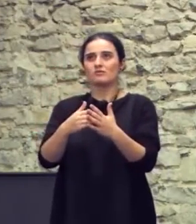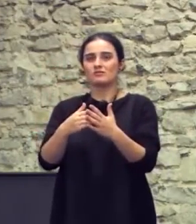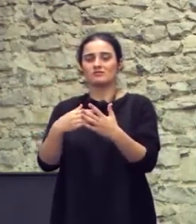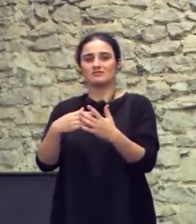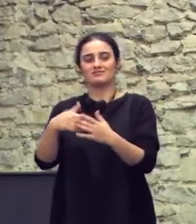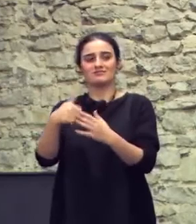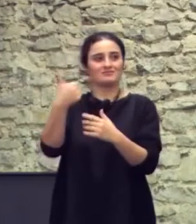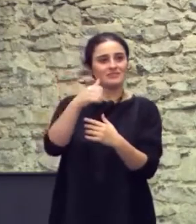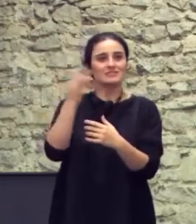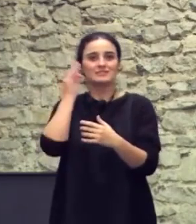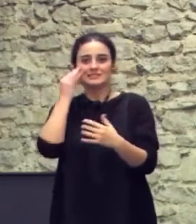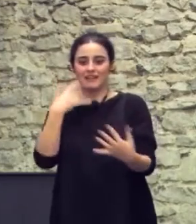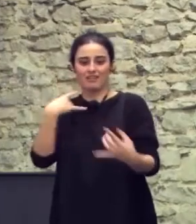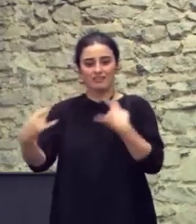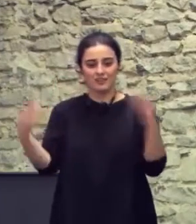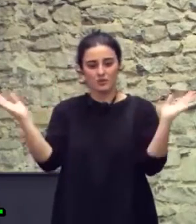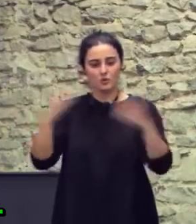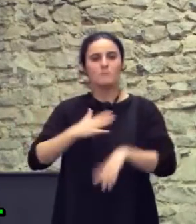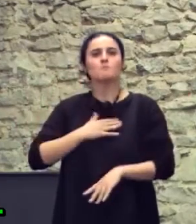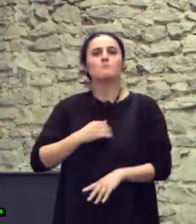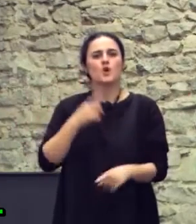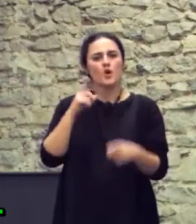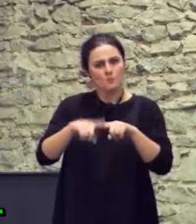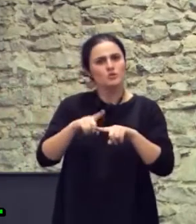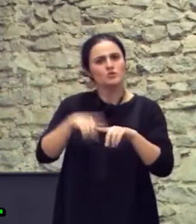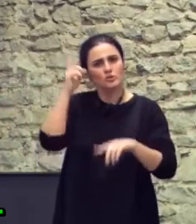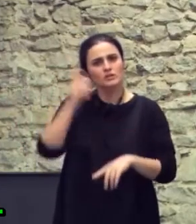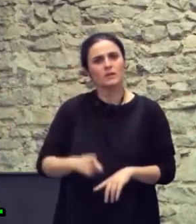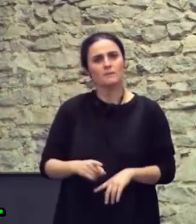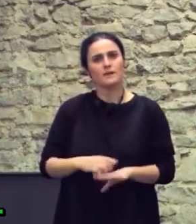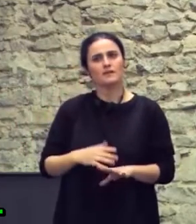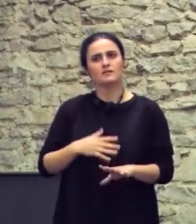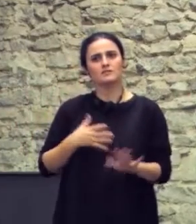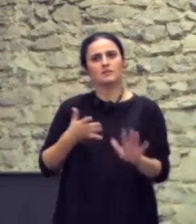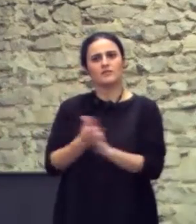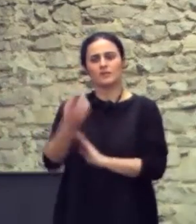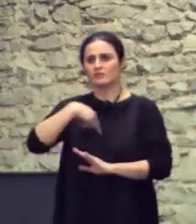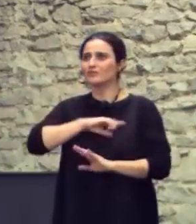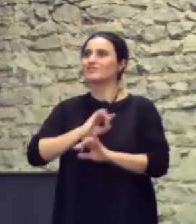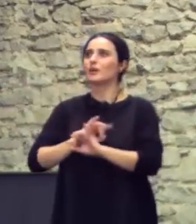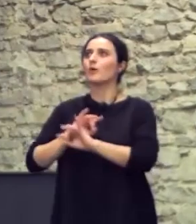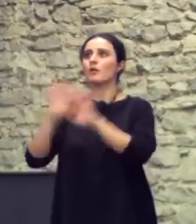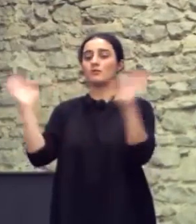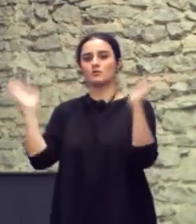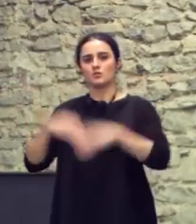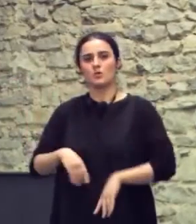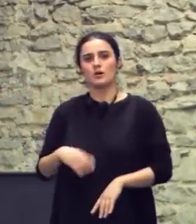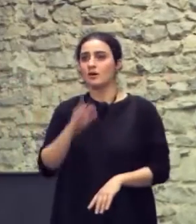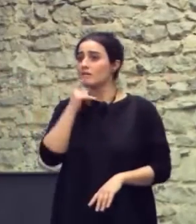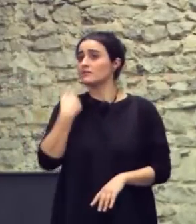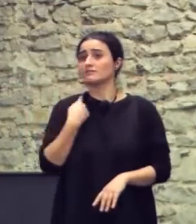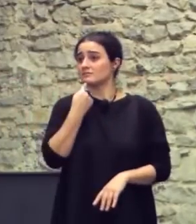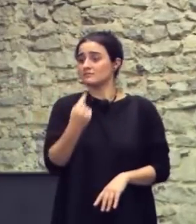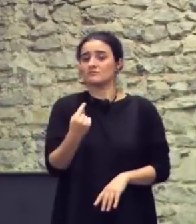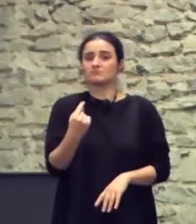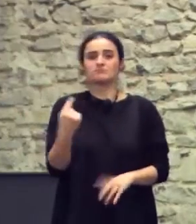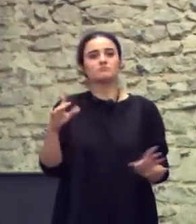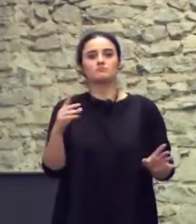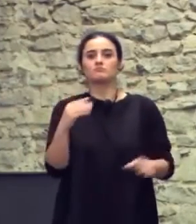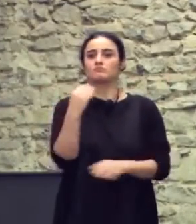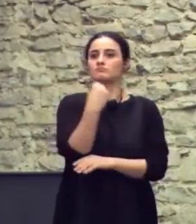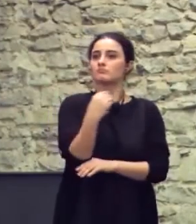izan daitekela ere homosexuala, ez gara helduko askatasun esparru batera. Eta gaur egunean konformatzen gara esatearekin, aur eta